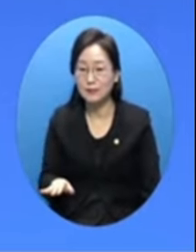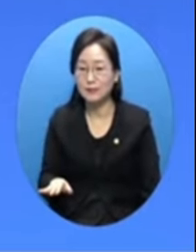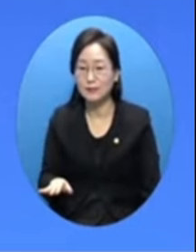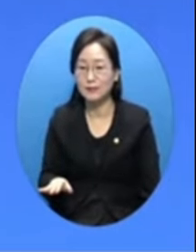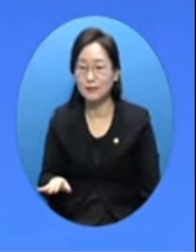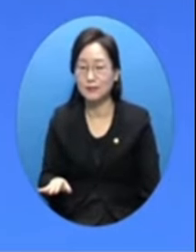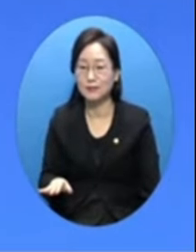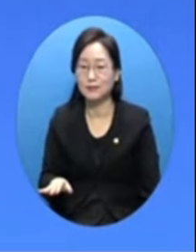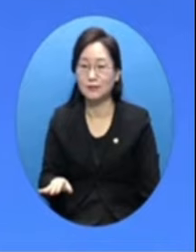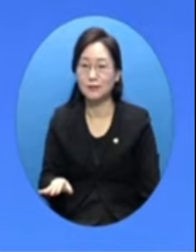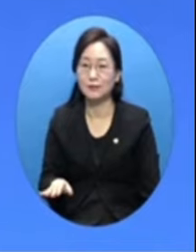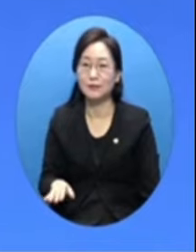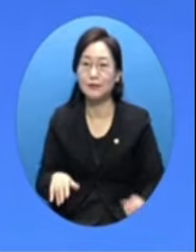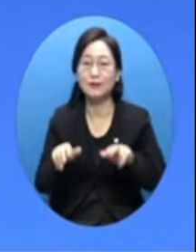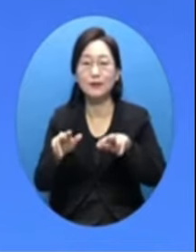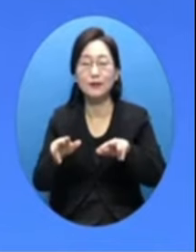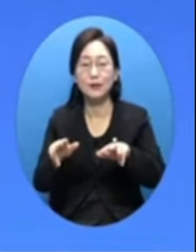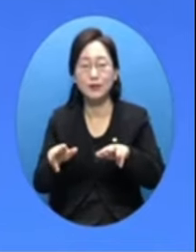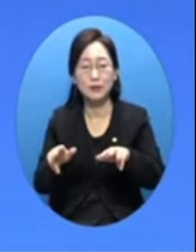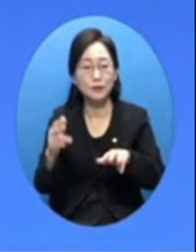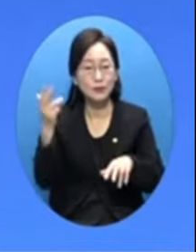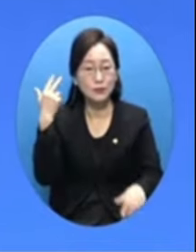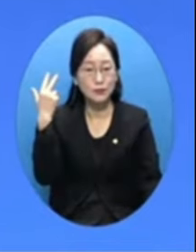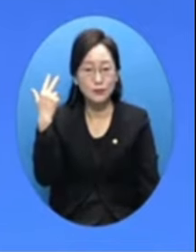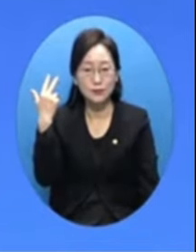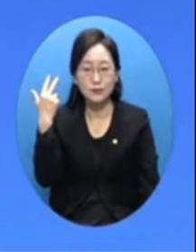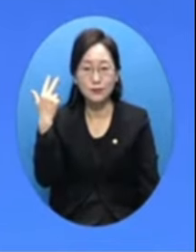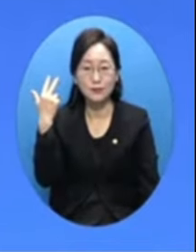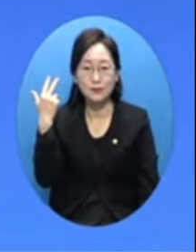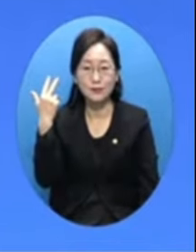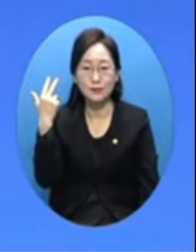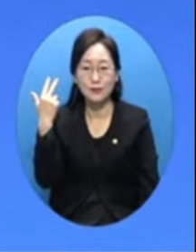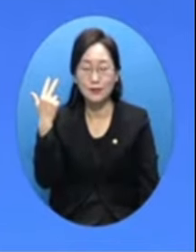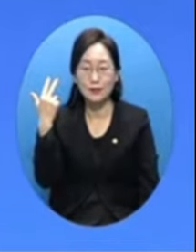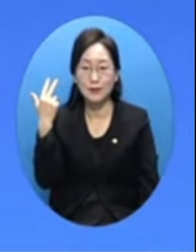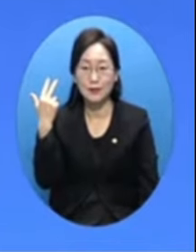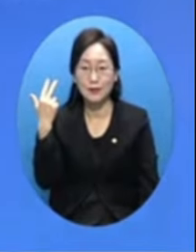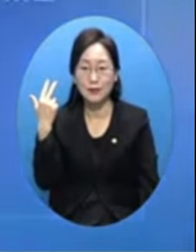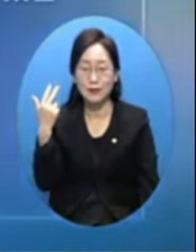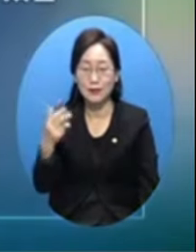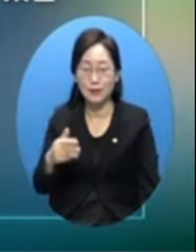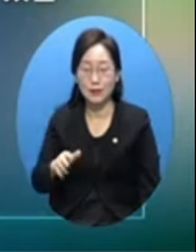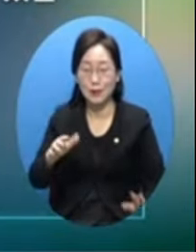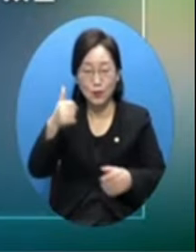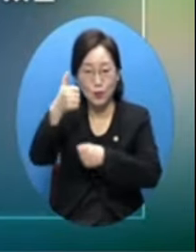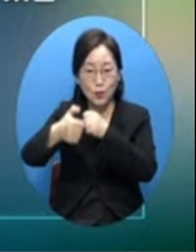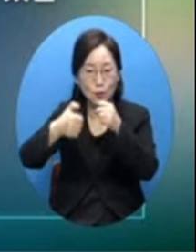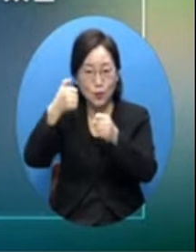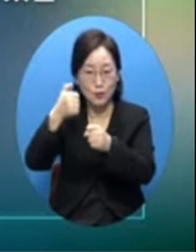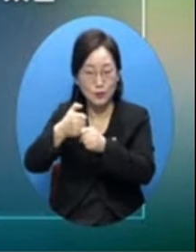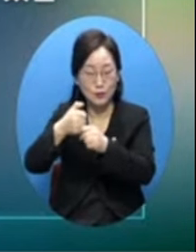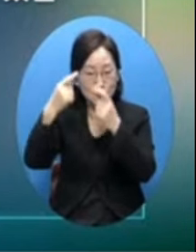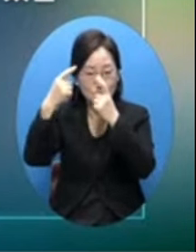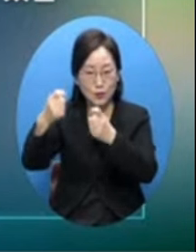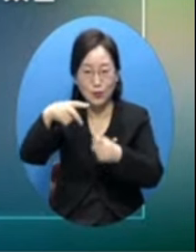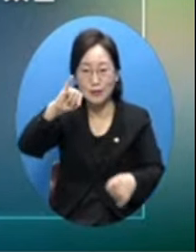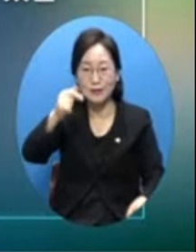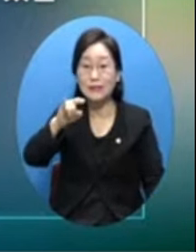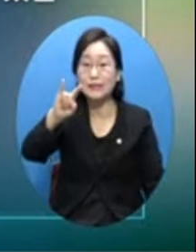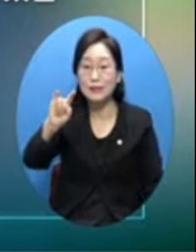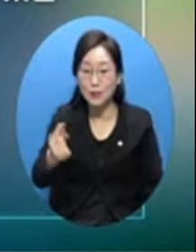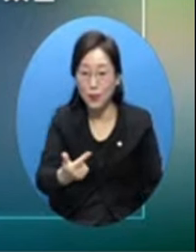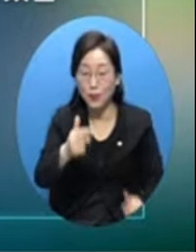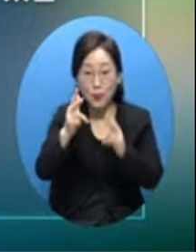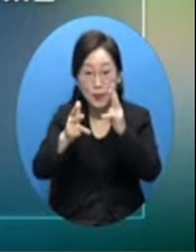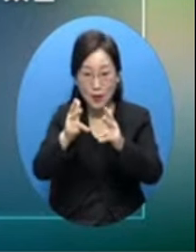제가 이번 주에 지난주에 우리 신원 회사 50주년 창님 예배에 가서 축사하고